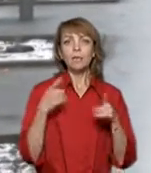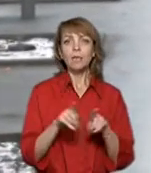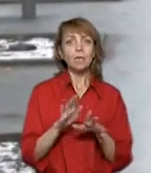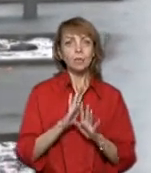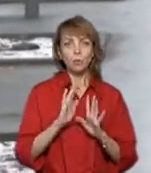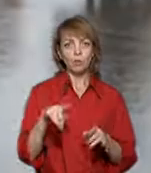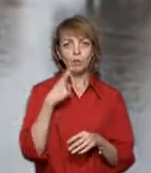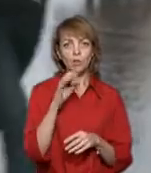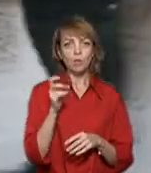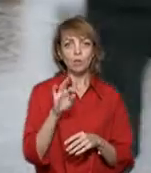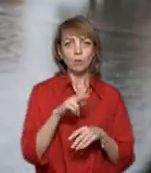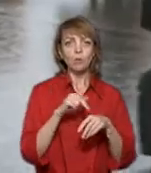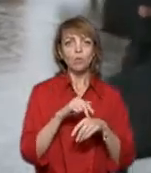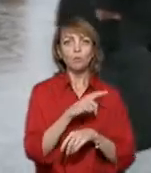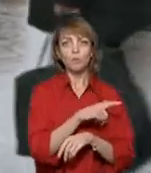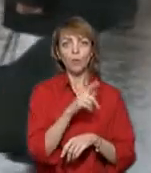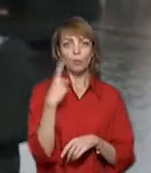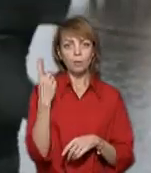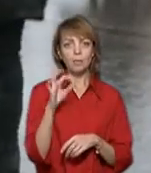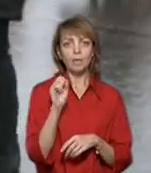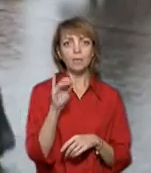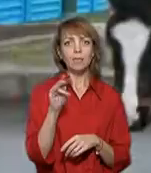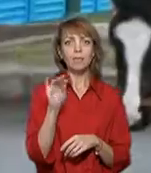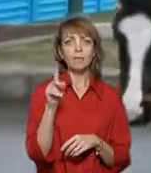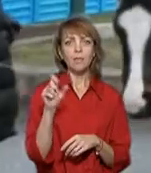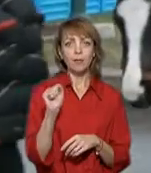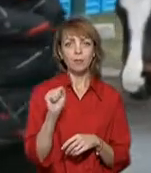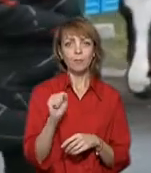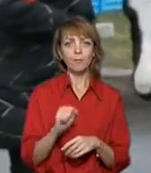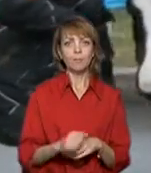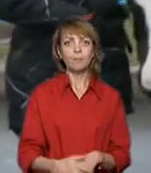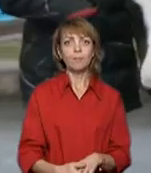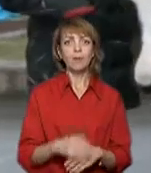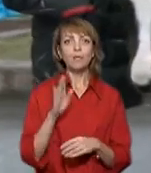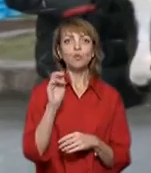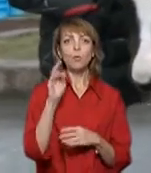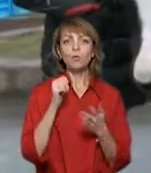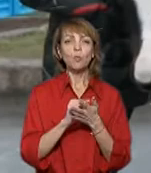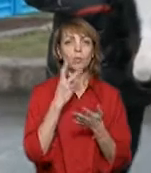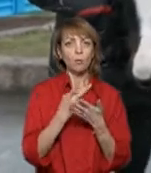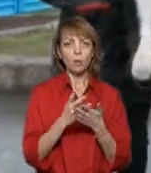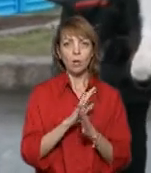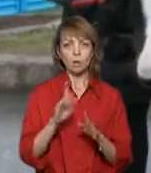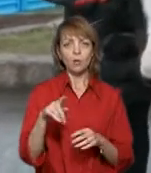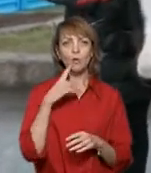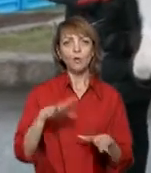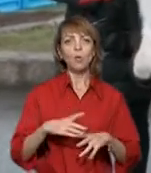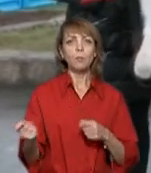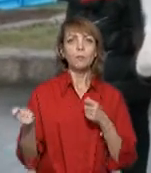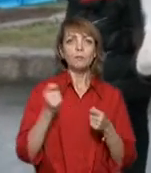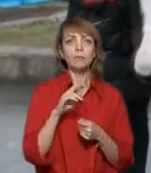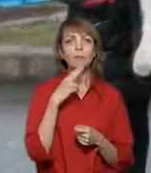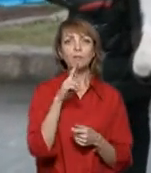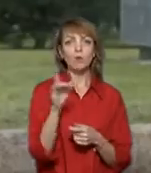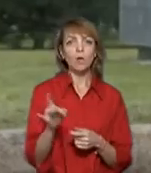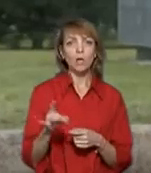було, каже речниця патрульної поліції області Ангеліна Диська. Владислав Жуков документи не показує. Каже, коней привезли зі